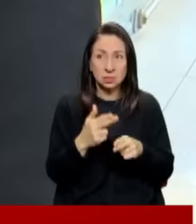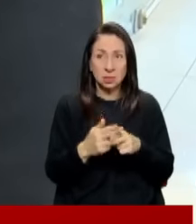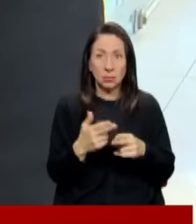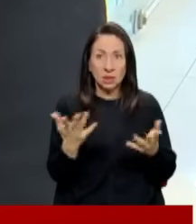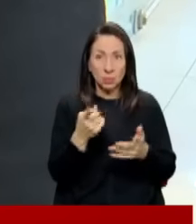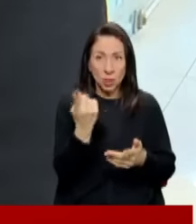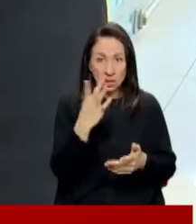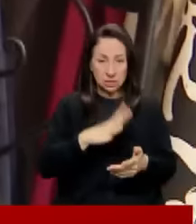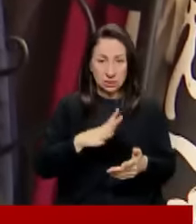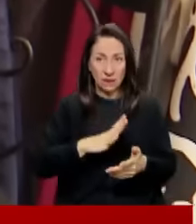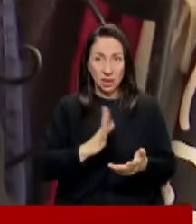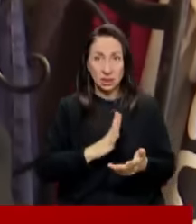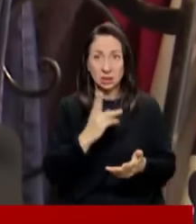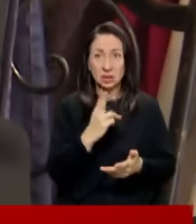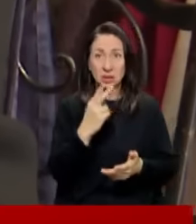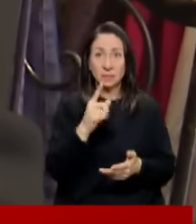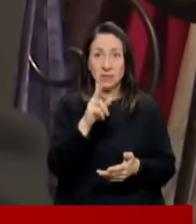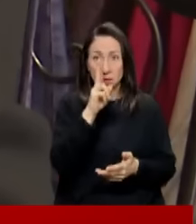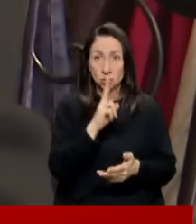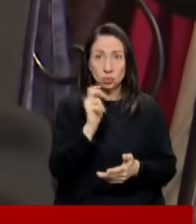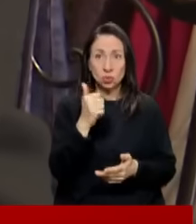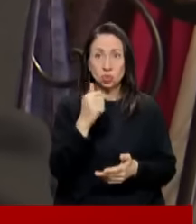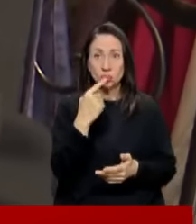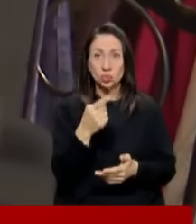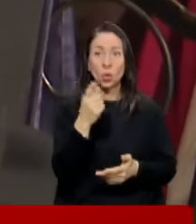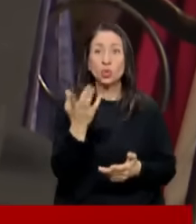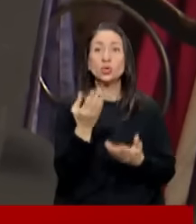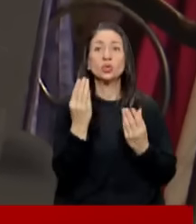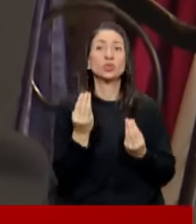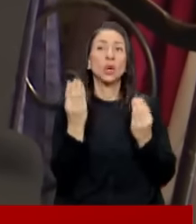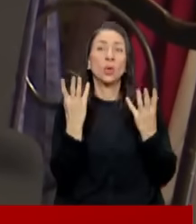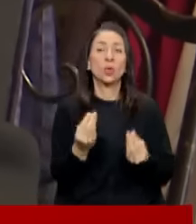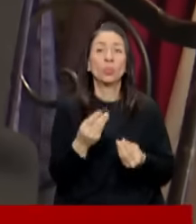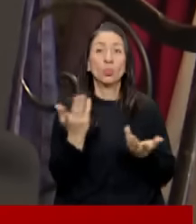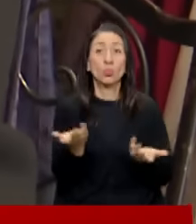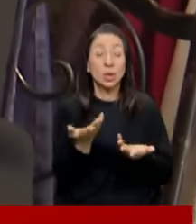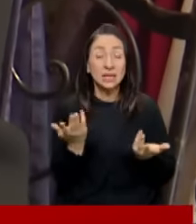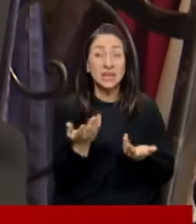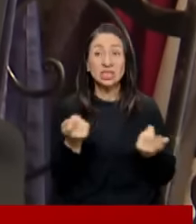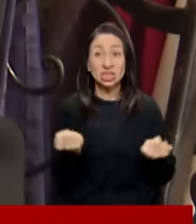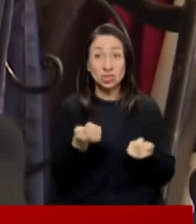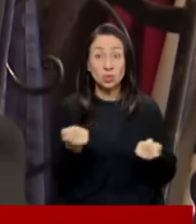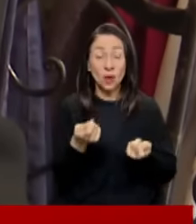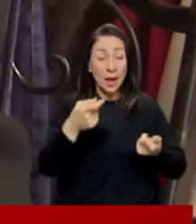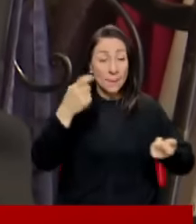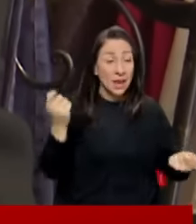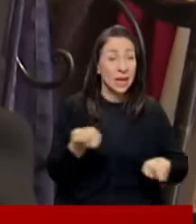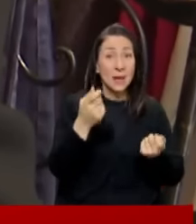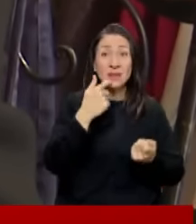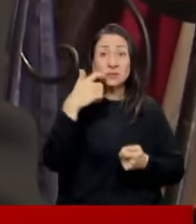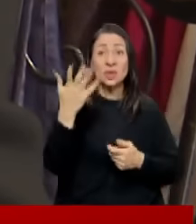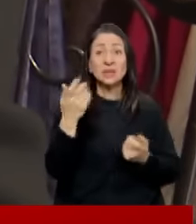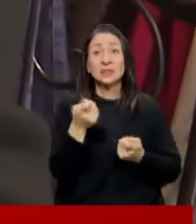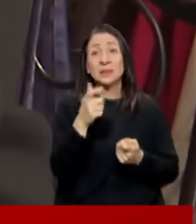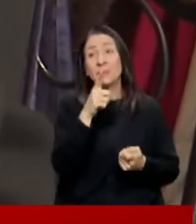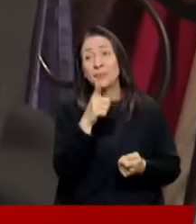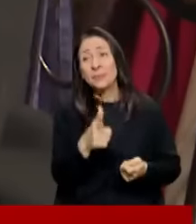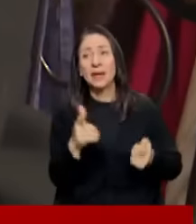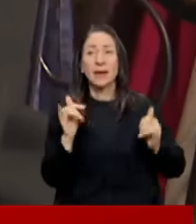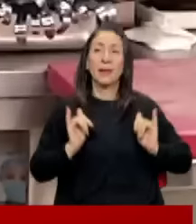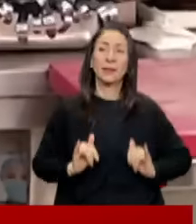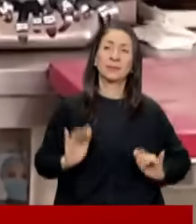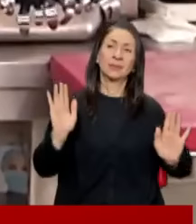madem böyle bir istek var. 7200 gün diyorsunuz, o çok güzel olur hem de. Bu kadar çalışılıyor, ediliyor. Belli yaştan sonra artık insanlar